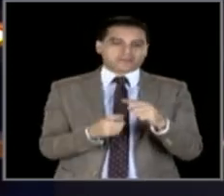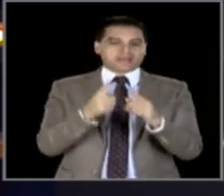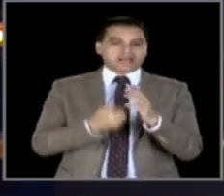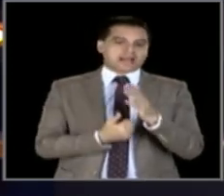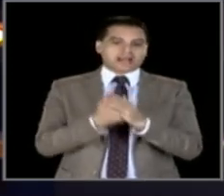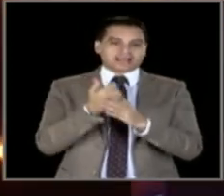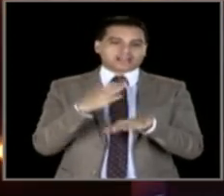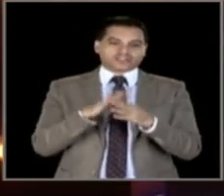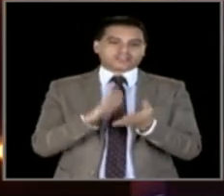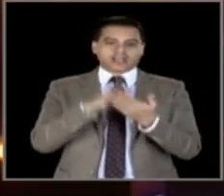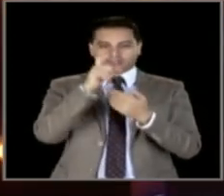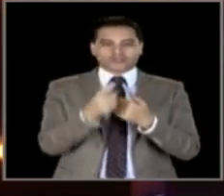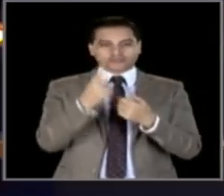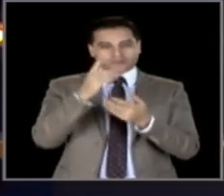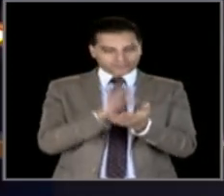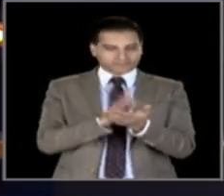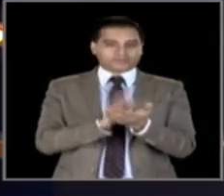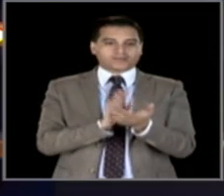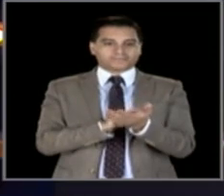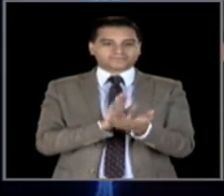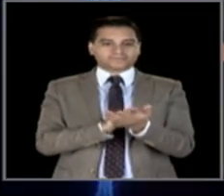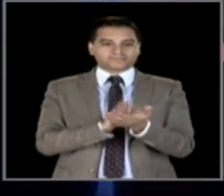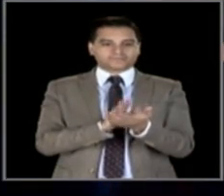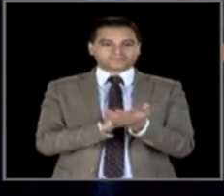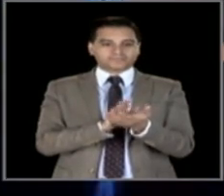100%. برافو عليك.